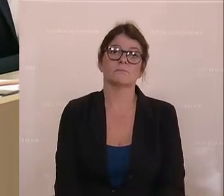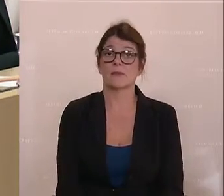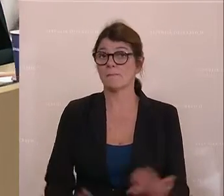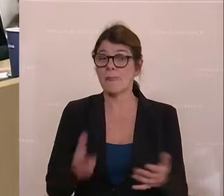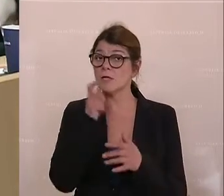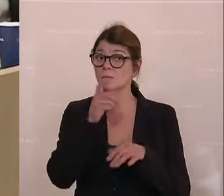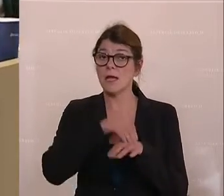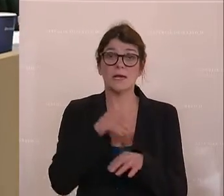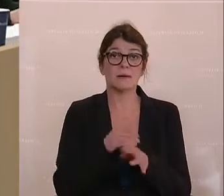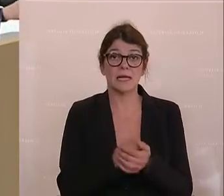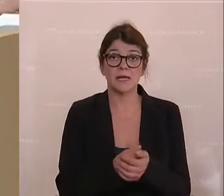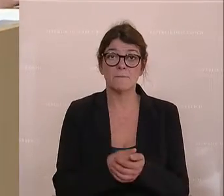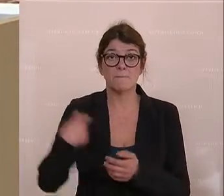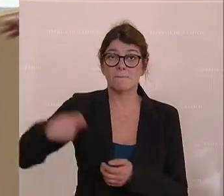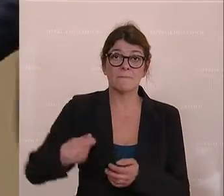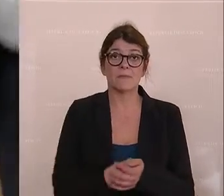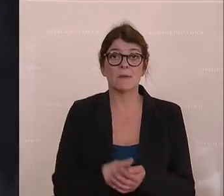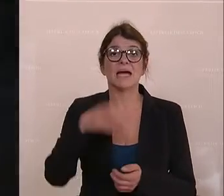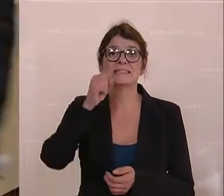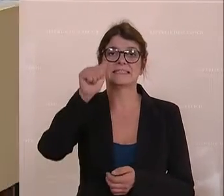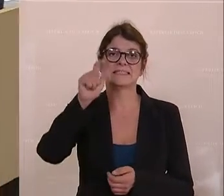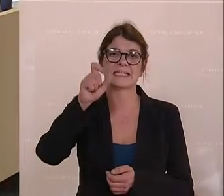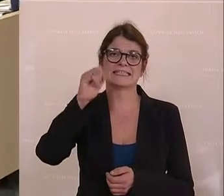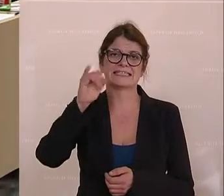Pfusch bleibt Pfusch, Dietmar Keck von der SPÖ mit